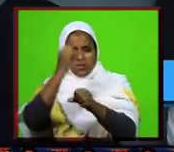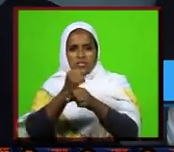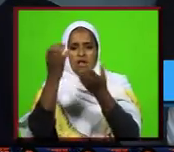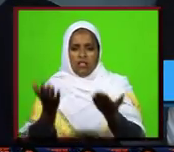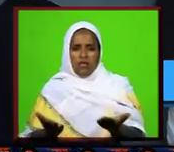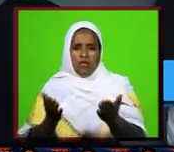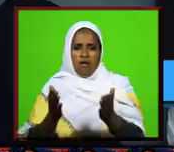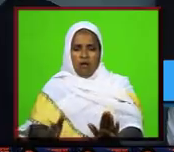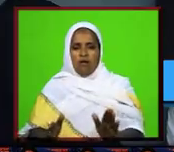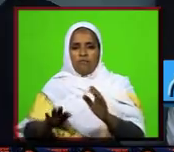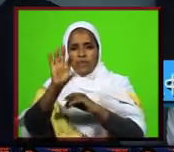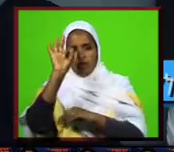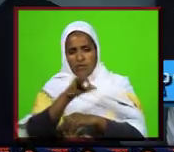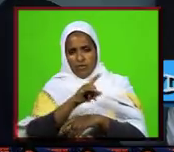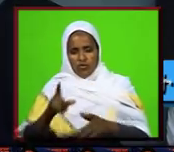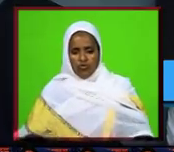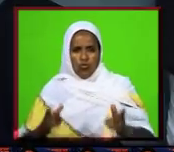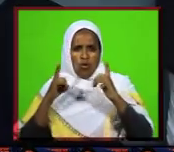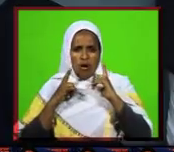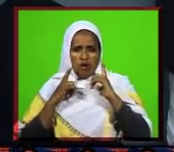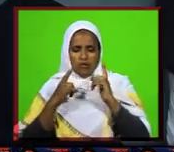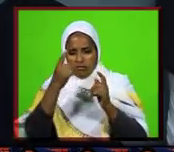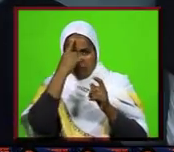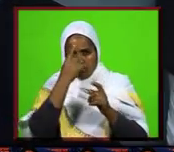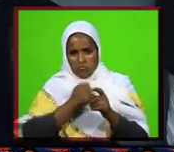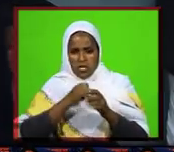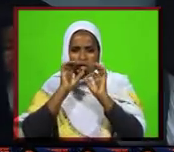ሰራተኞች የሚገኙበት ነዋሪዎች አሕዛብ ይሆኑ